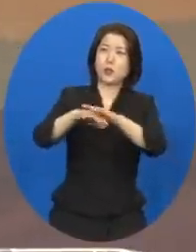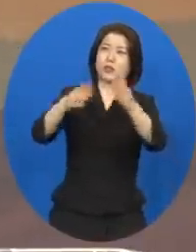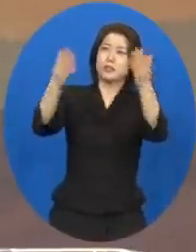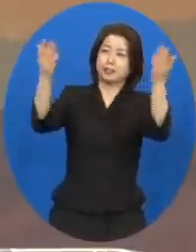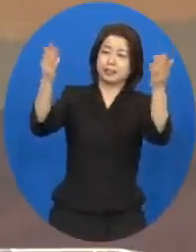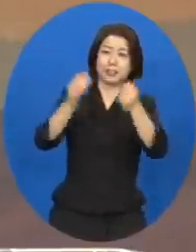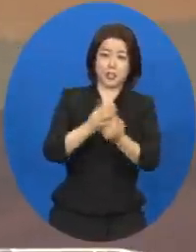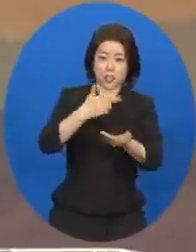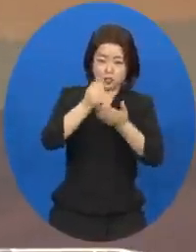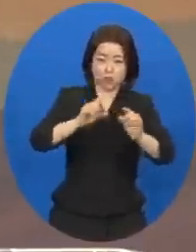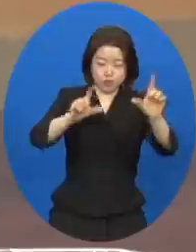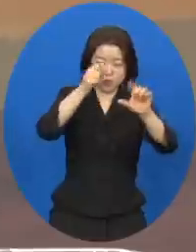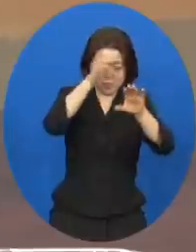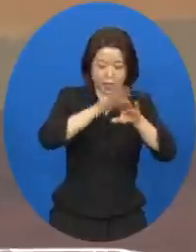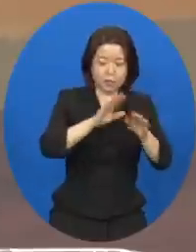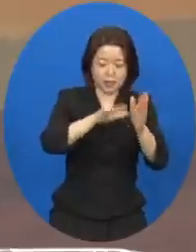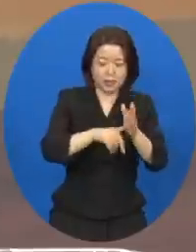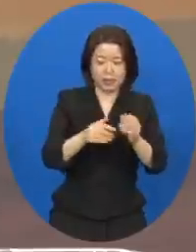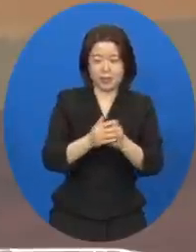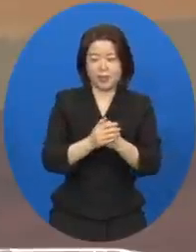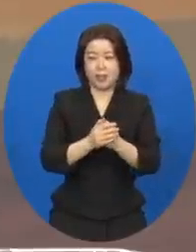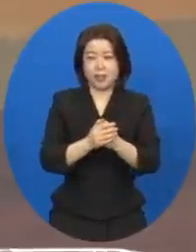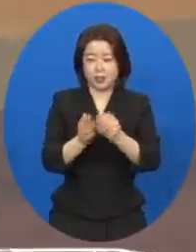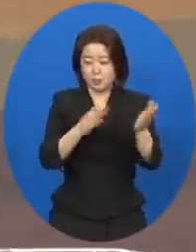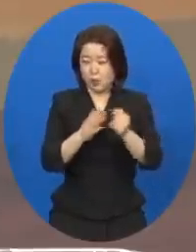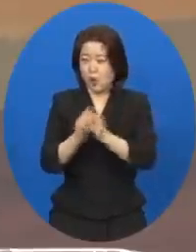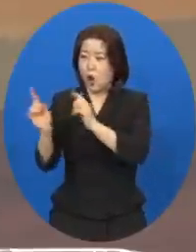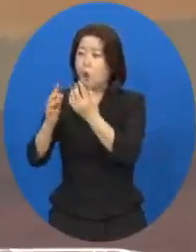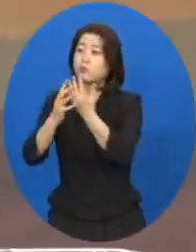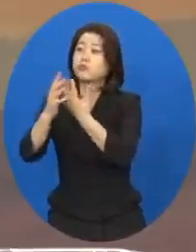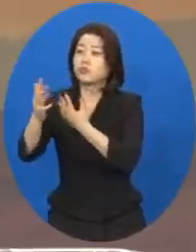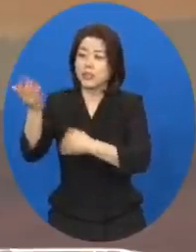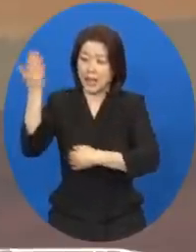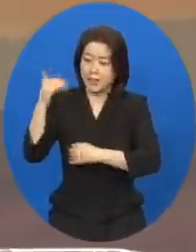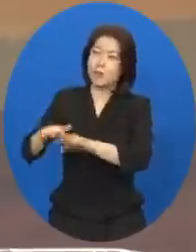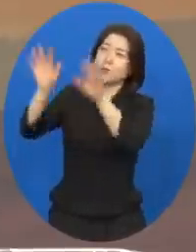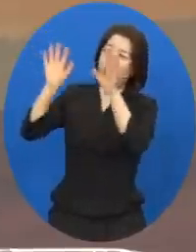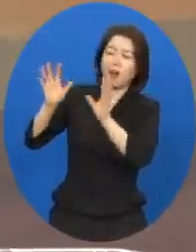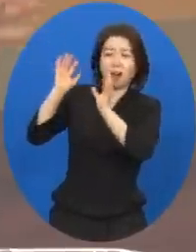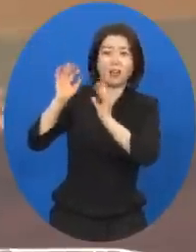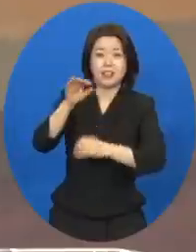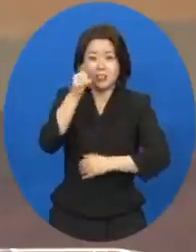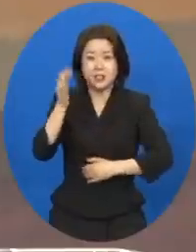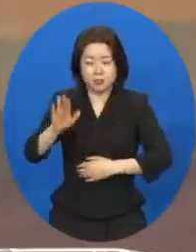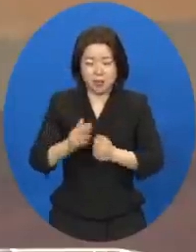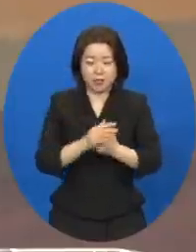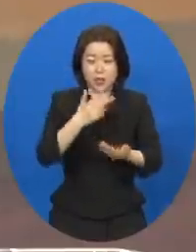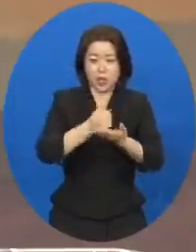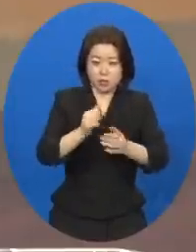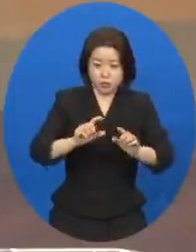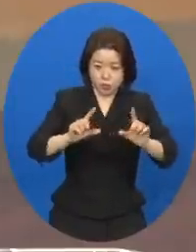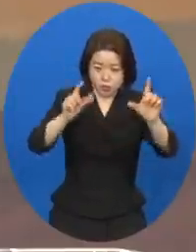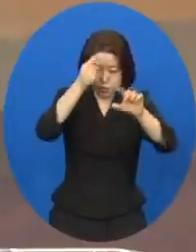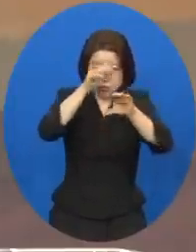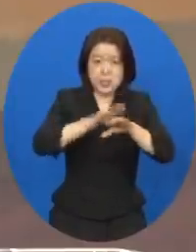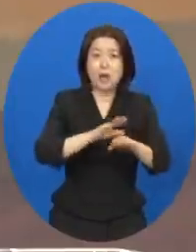때, 부흥회 때나 뭐 이런 때는 벌써 그 전에 그랬지만 주일 예배 때 그런